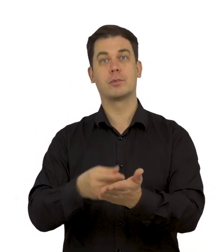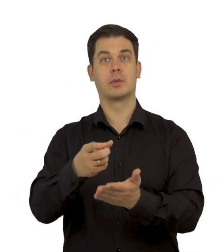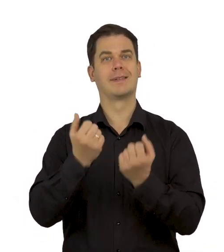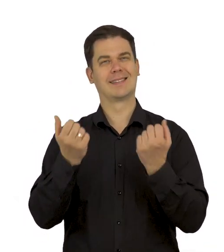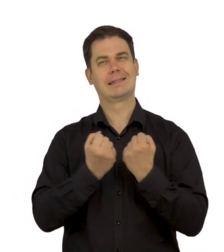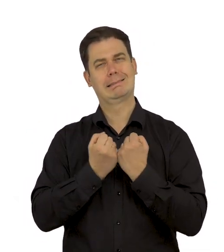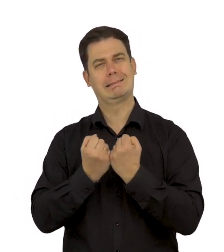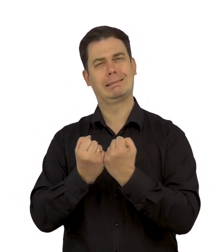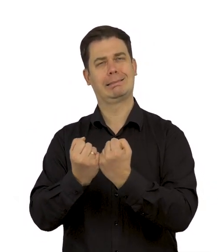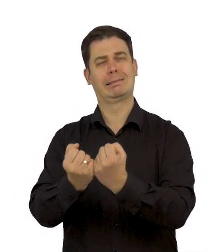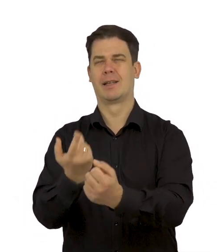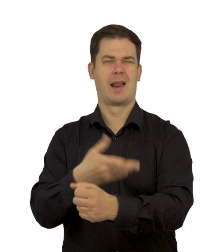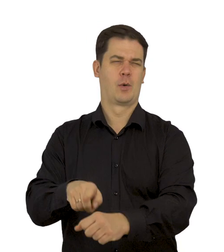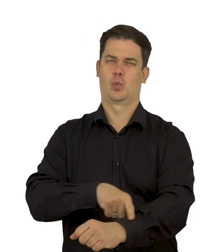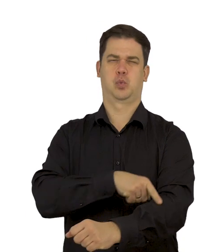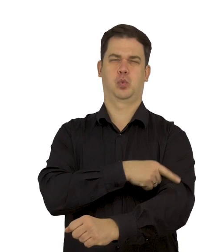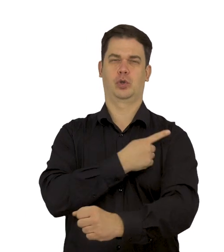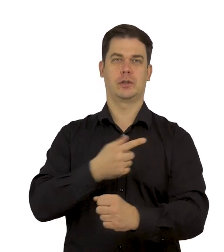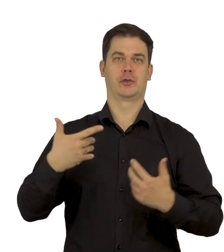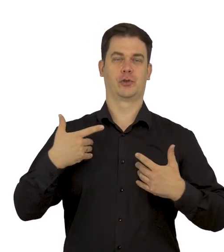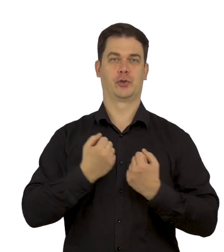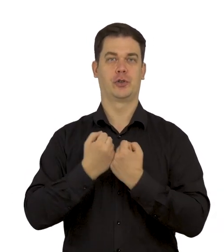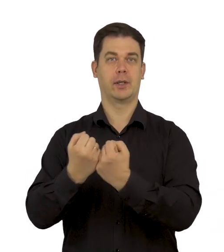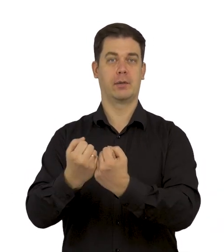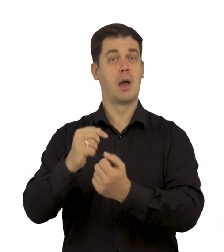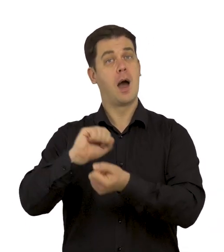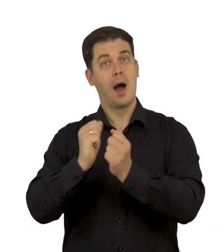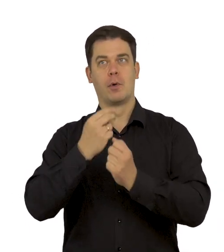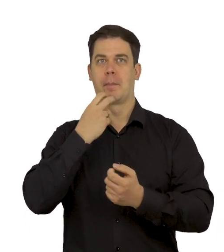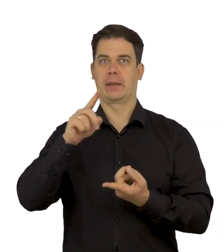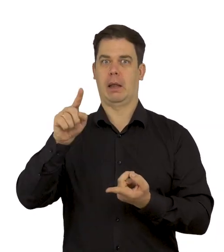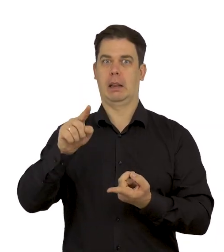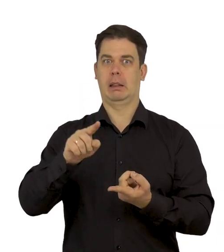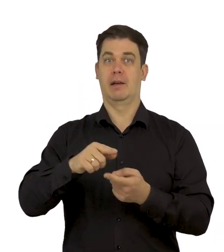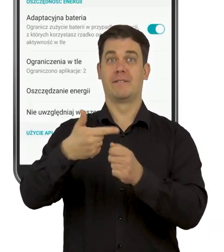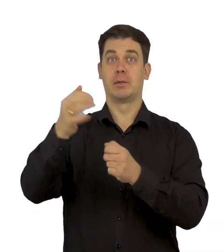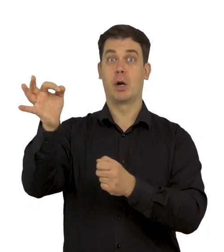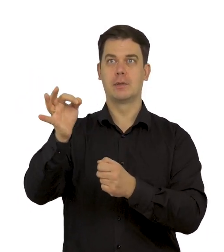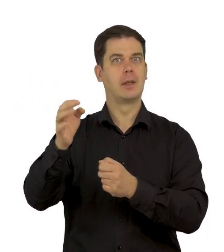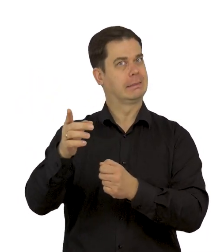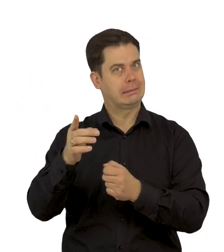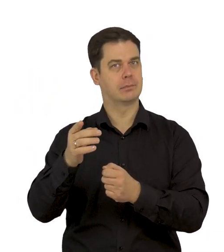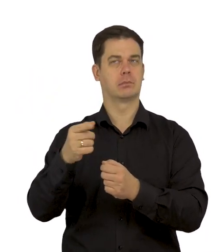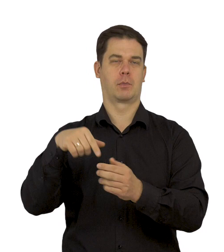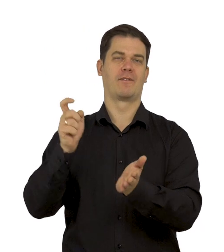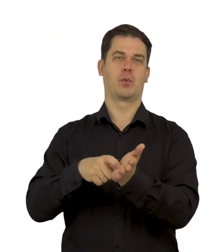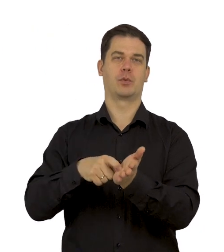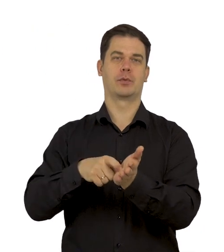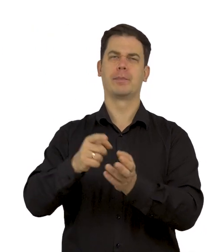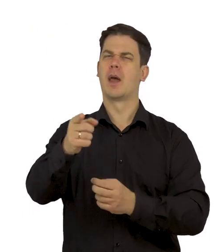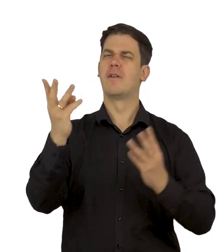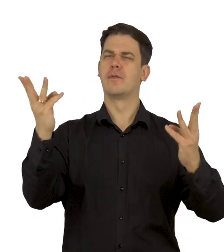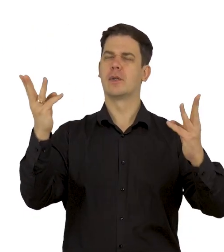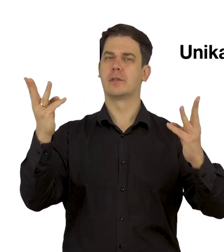by telefon bez ładowania pracował jak najdłużej lub gdy mamy baterię rozładowaną poniżej 20%. I jeszcze jedna ważna